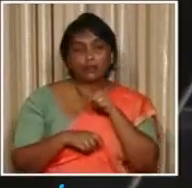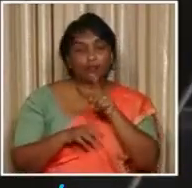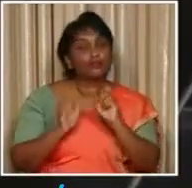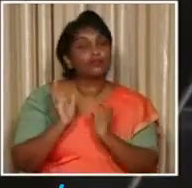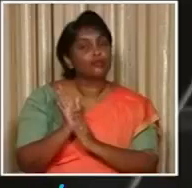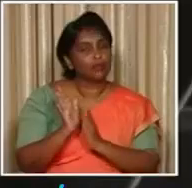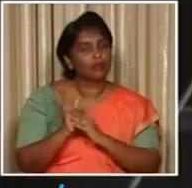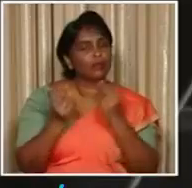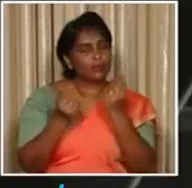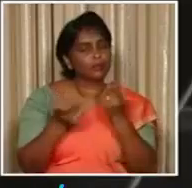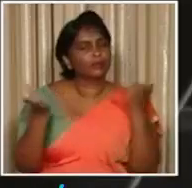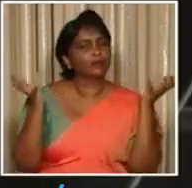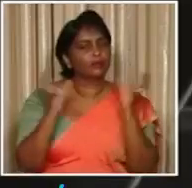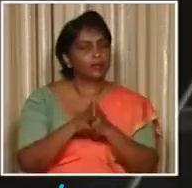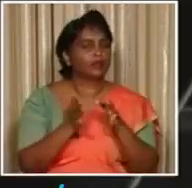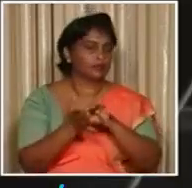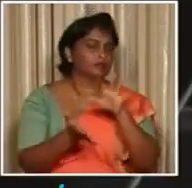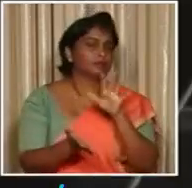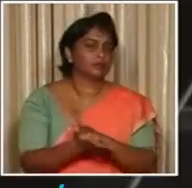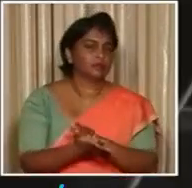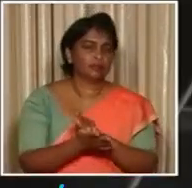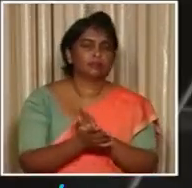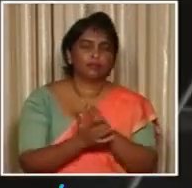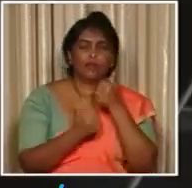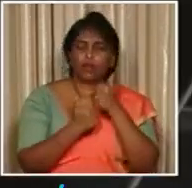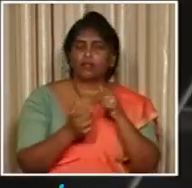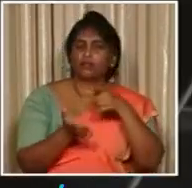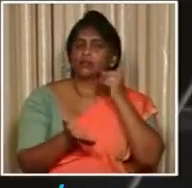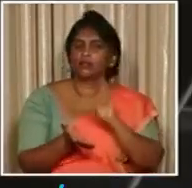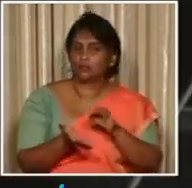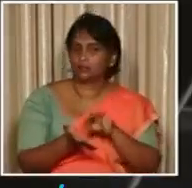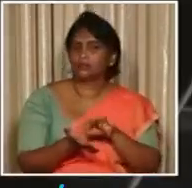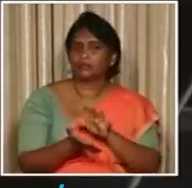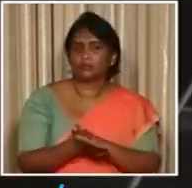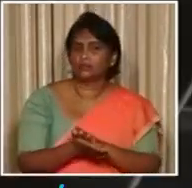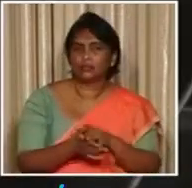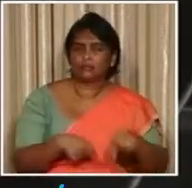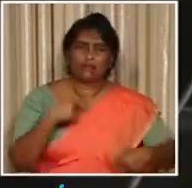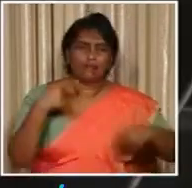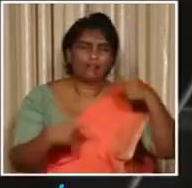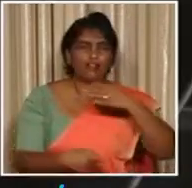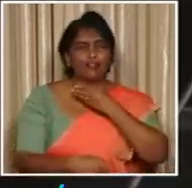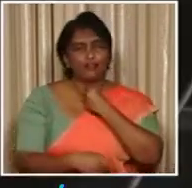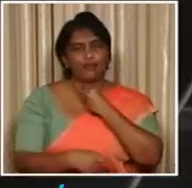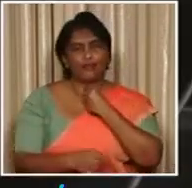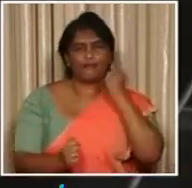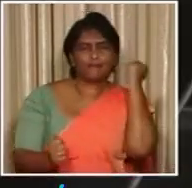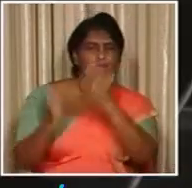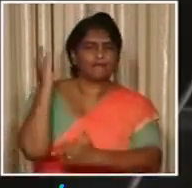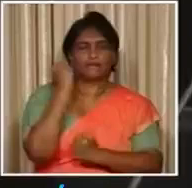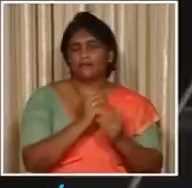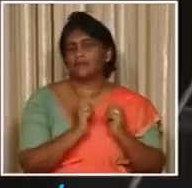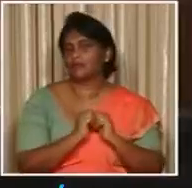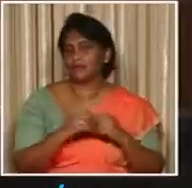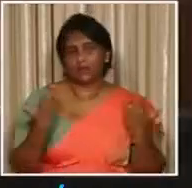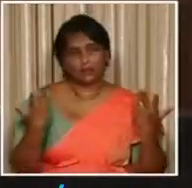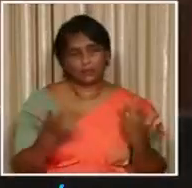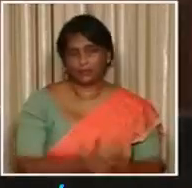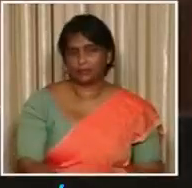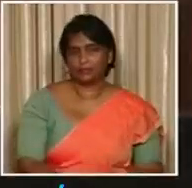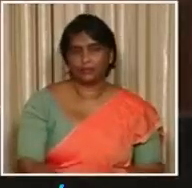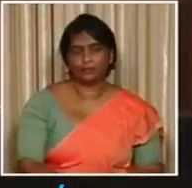කමිටුව වහම කැඳවලා මේ ගැන තීන්දුවක් ගන්න. සාධාරණ තීන්දුවක් ගන්න එතෙන්දි. මෙතන වාද විවාද කළා බොරුවට මර ගහ ගන්න එක තේරුමක් නැහැ. හරි.